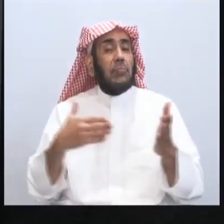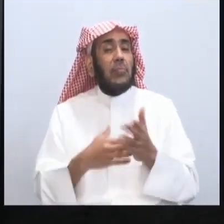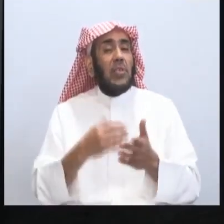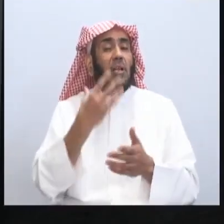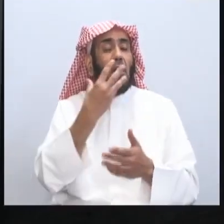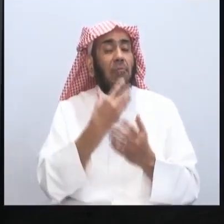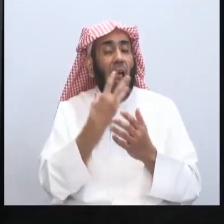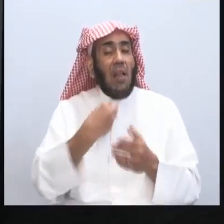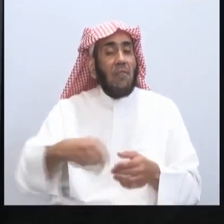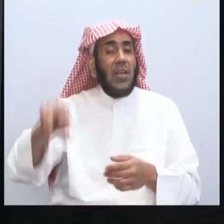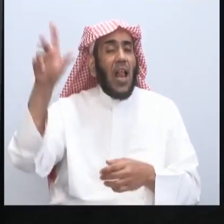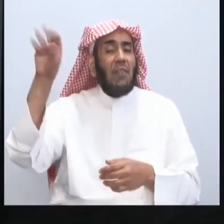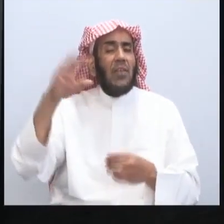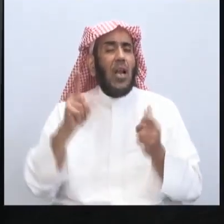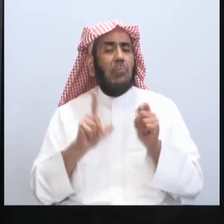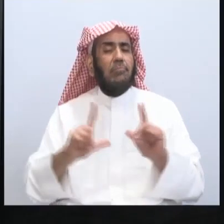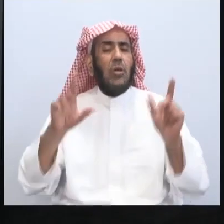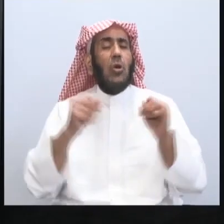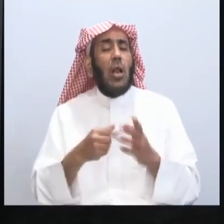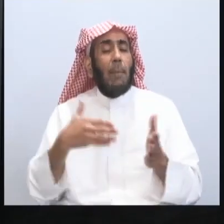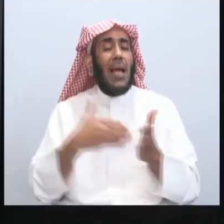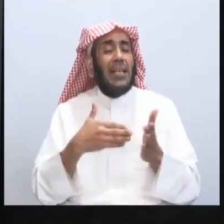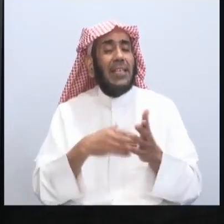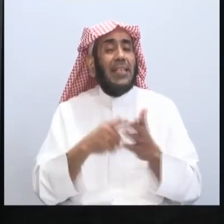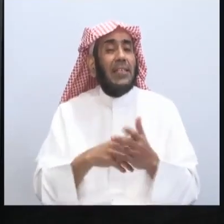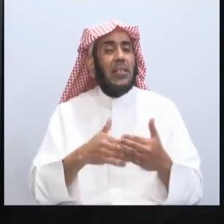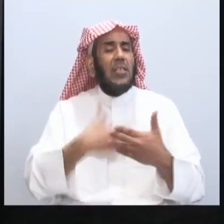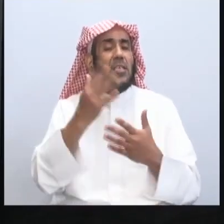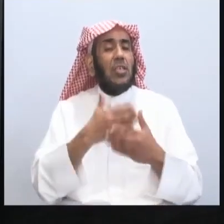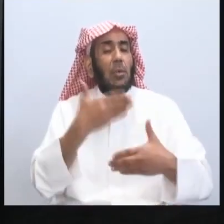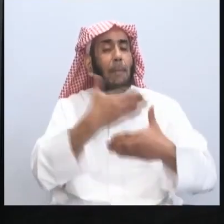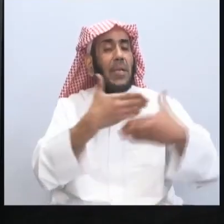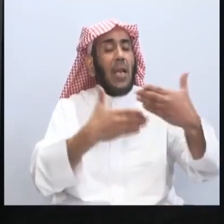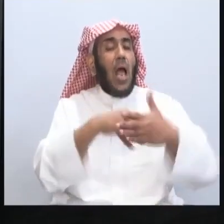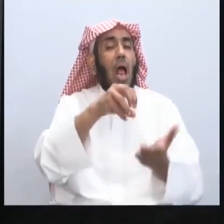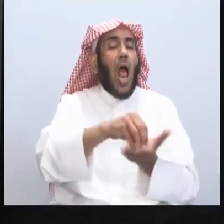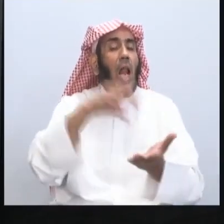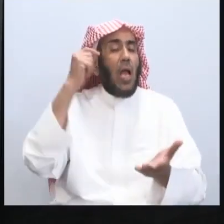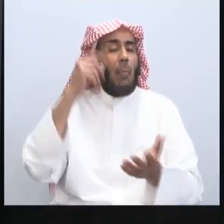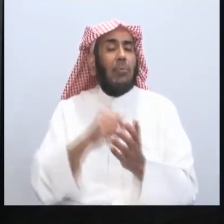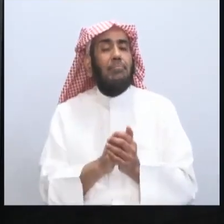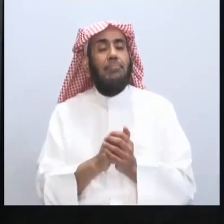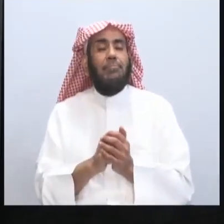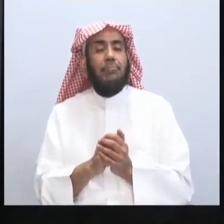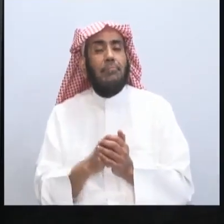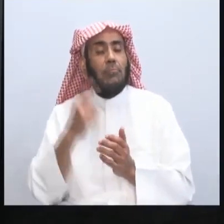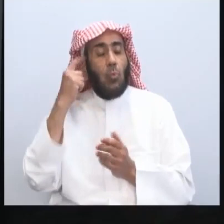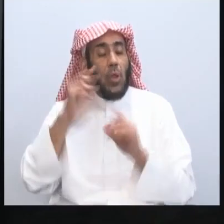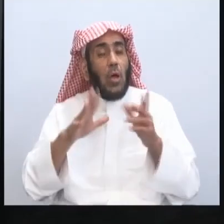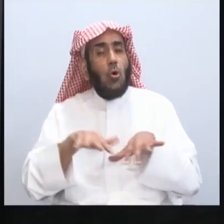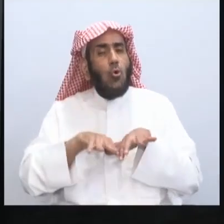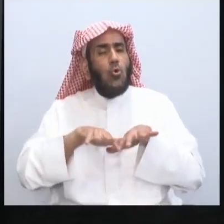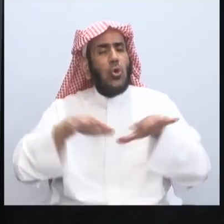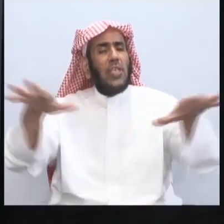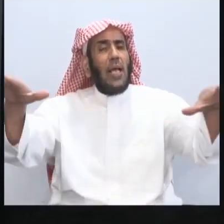حادثه الفيل وكذلك بحادثه تجديد بناء الكعبه واتساع